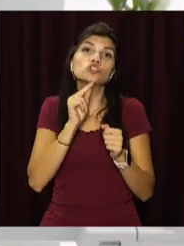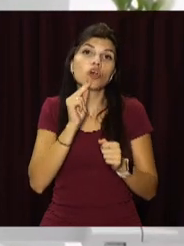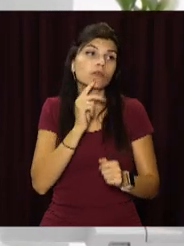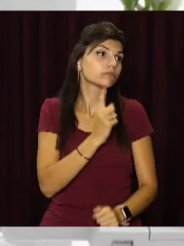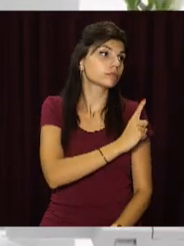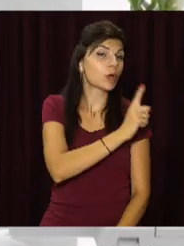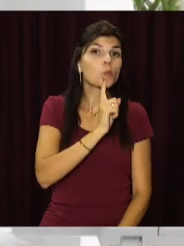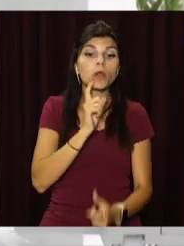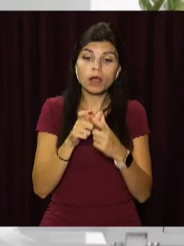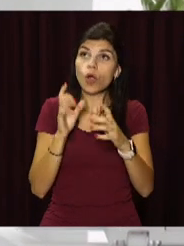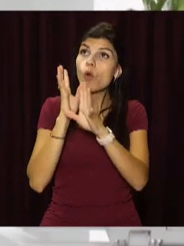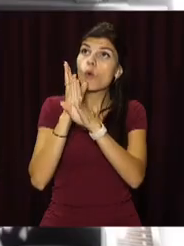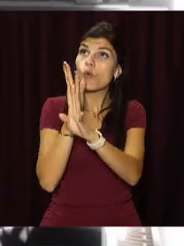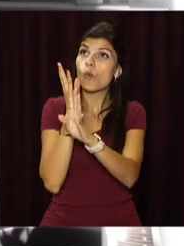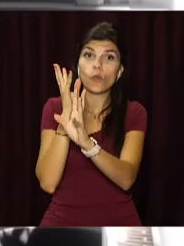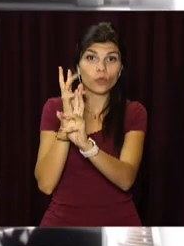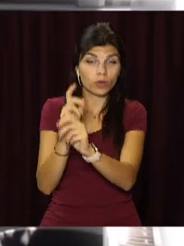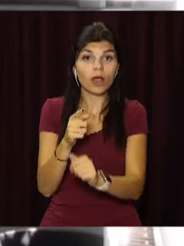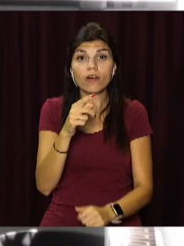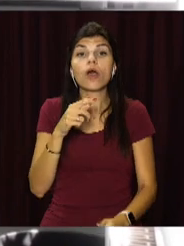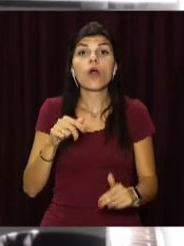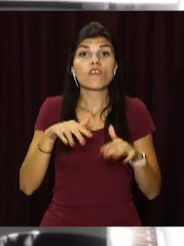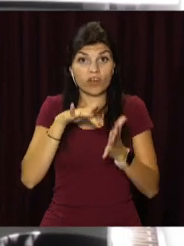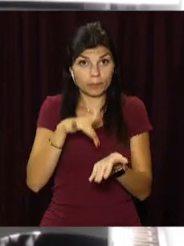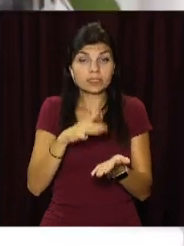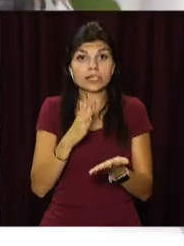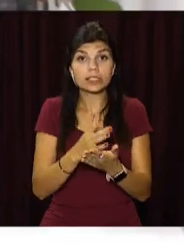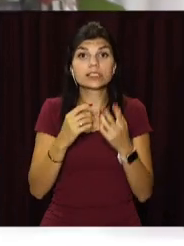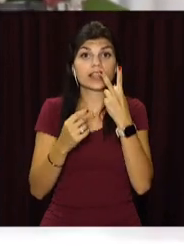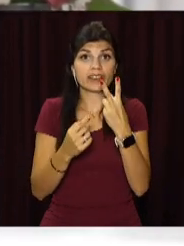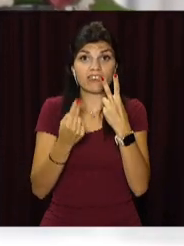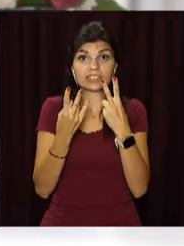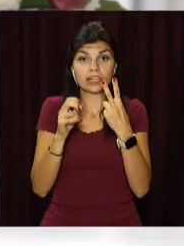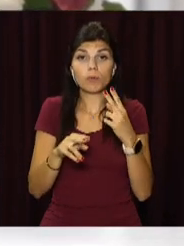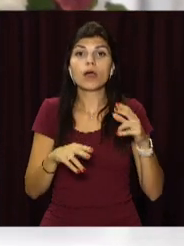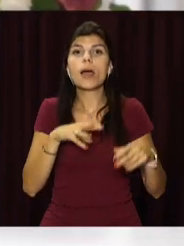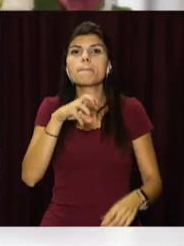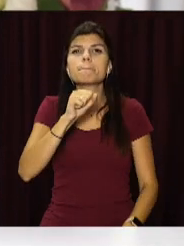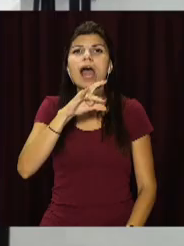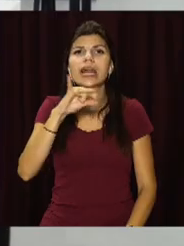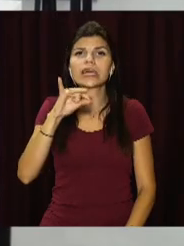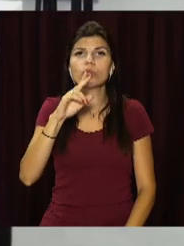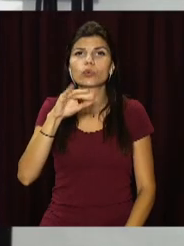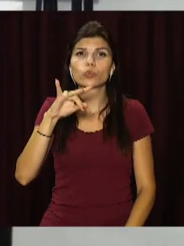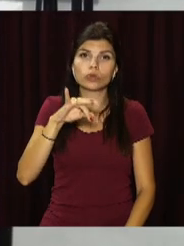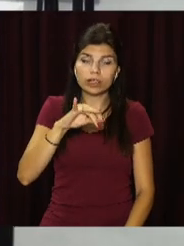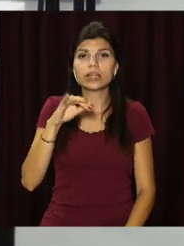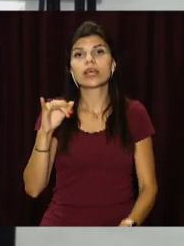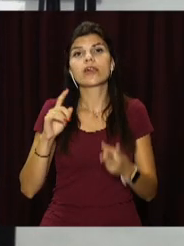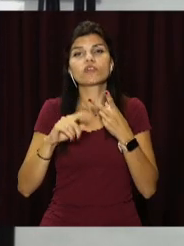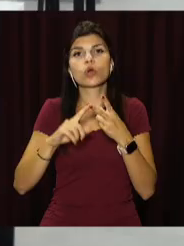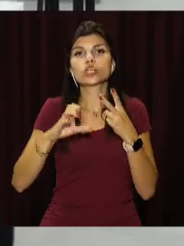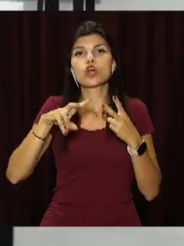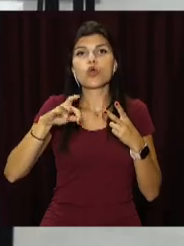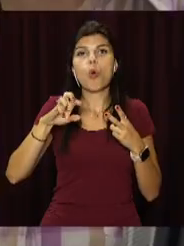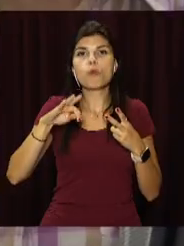Нагадаємо, зараз у місті працюють два ЦНАПи – Правобережний на вулиці Марії Кюрі та Лівобережний на проспекті Слобожанському,